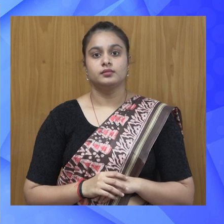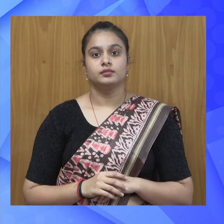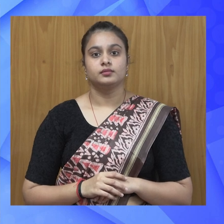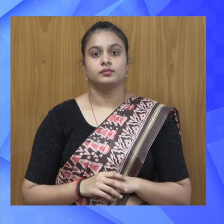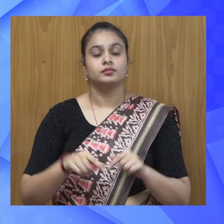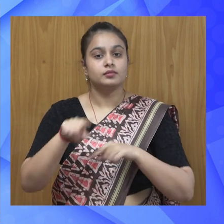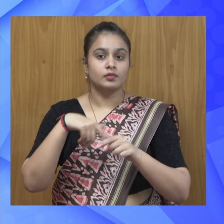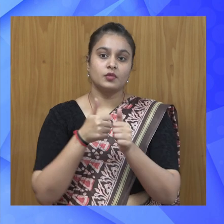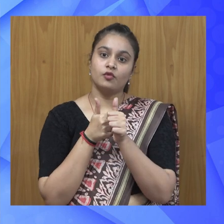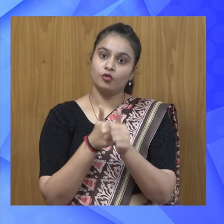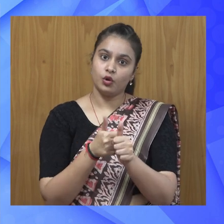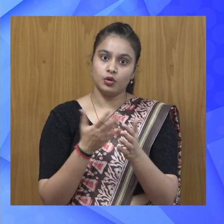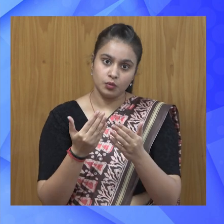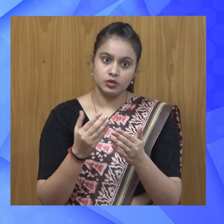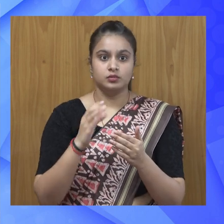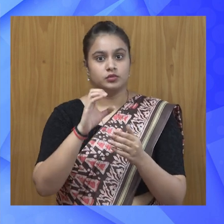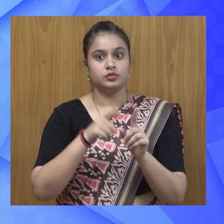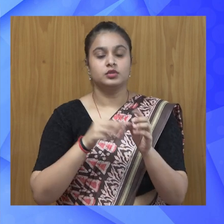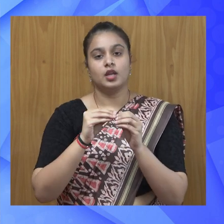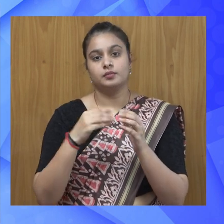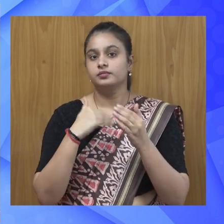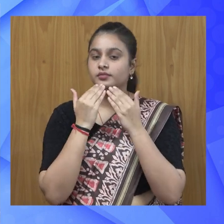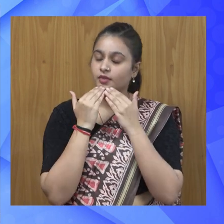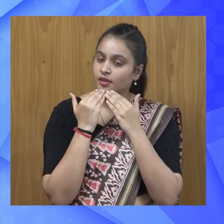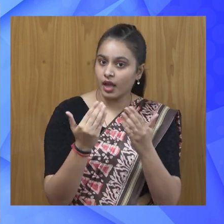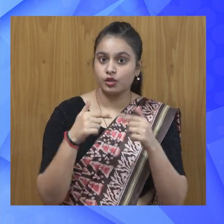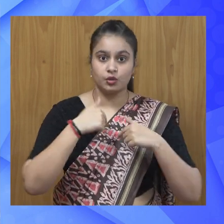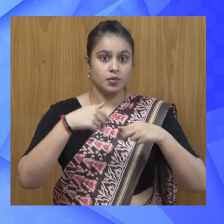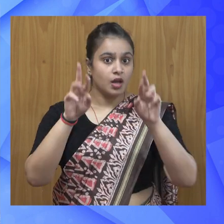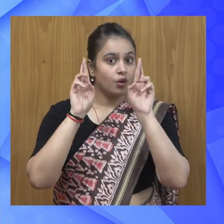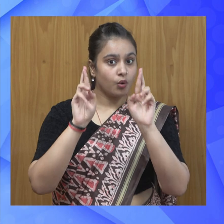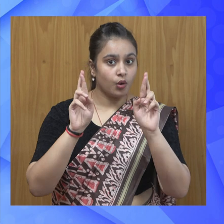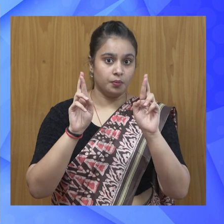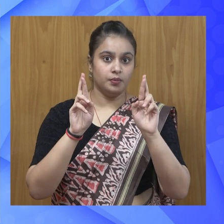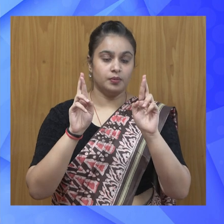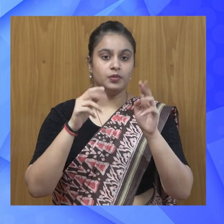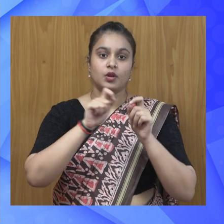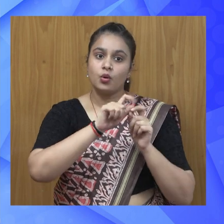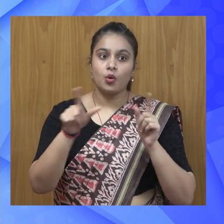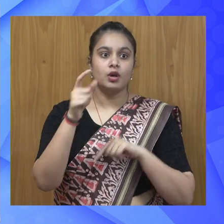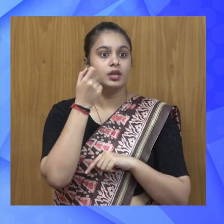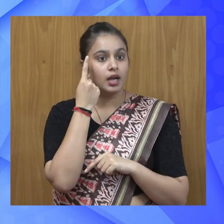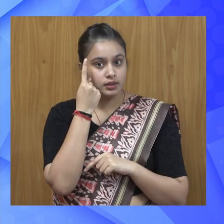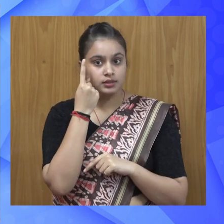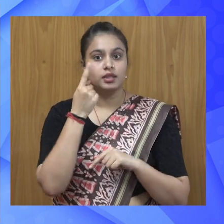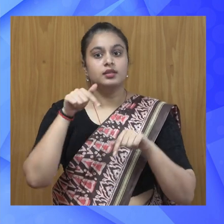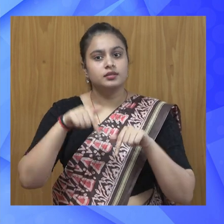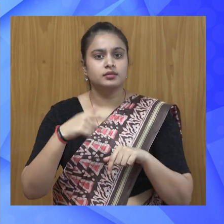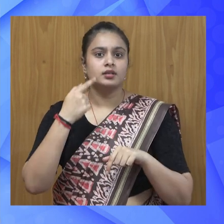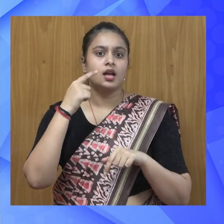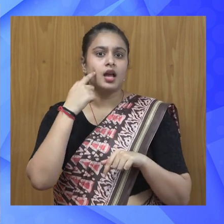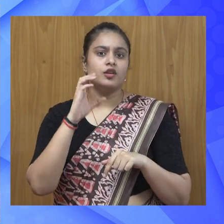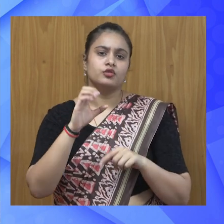So you can follow the cyber dose. Thank you and I hope सबको समझ में आया। नहीं तो I4C